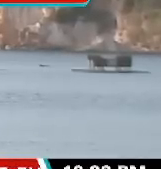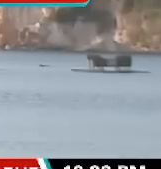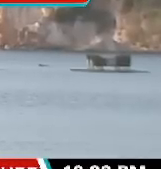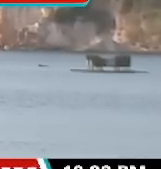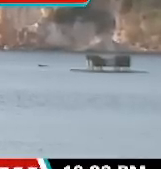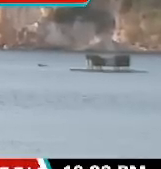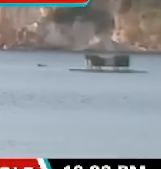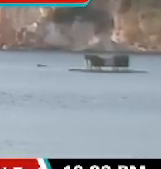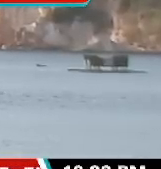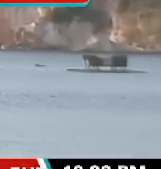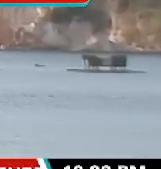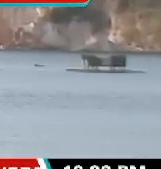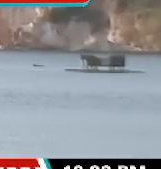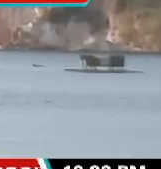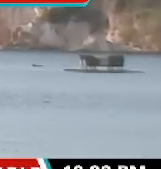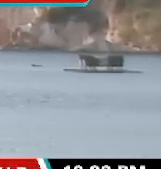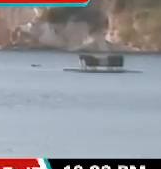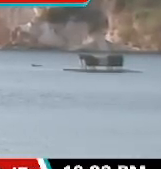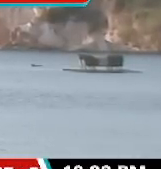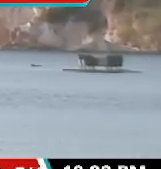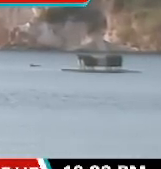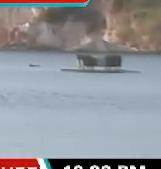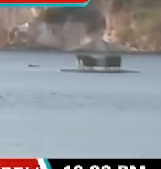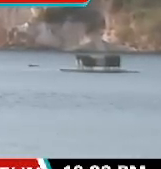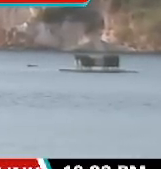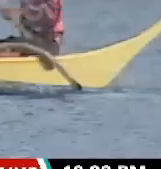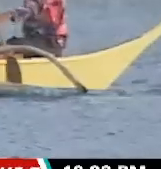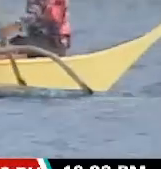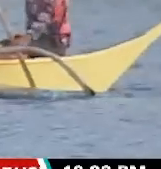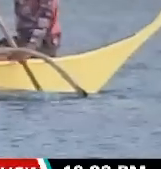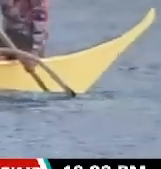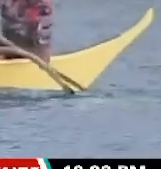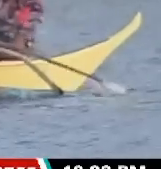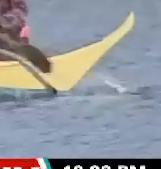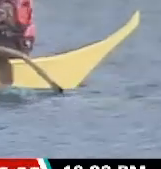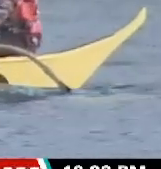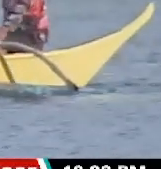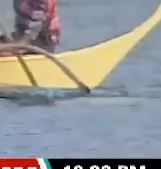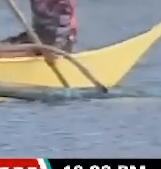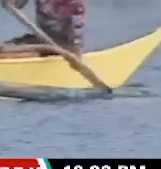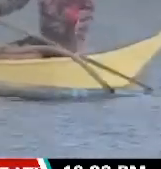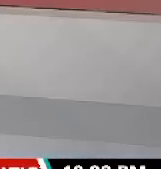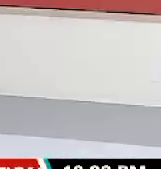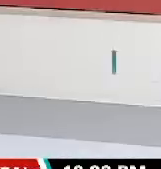markets. Wala pang pahayag ang DA at BFAR tungkol dito.